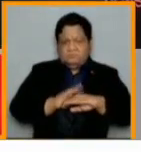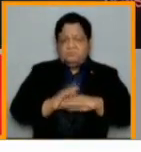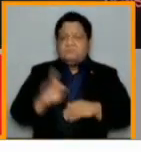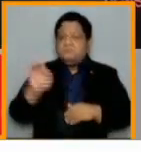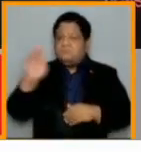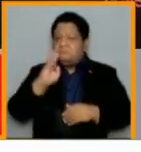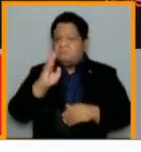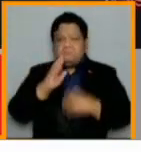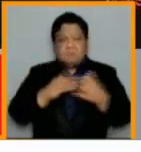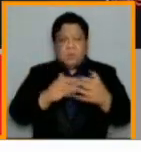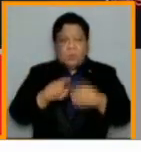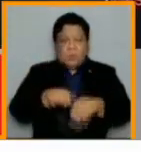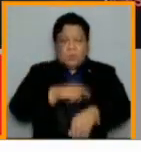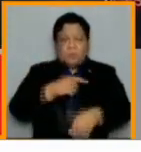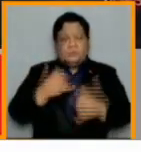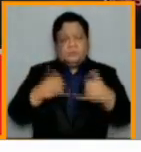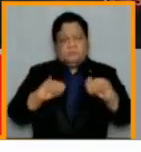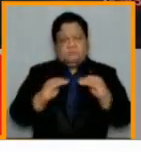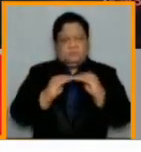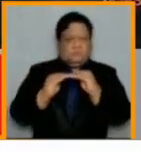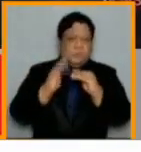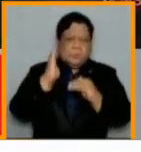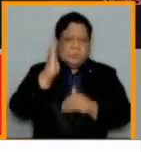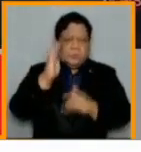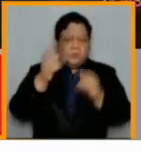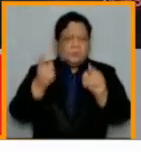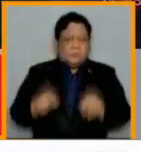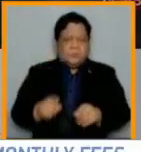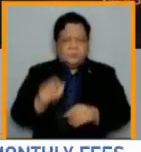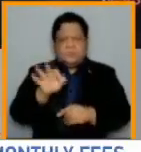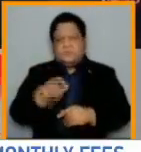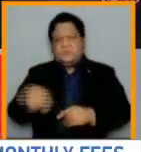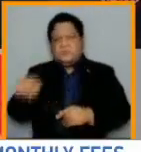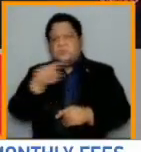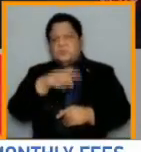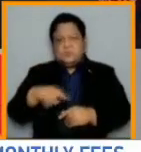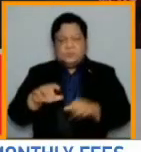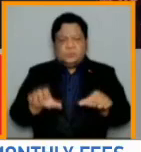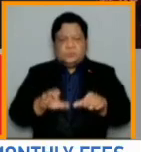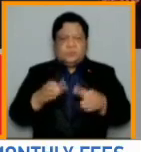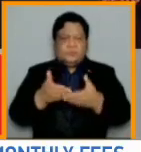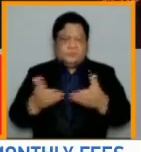will always catch up to people who do these kinds of things.